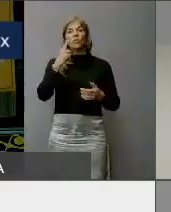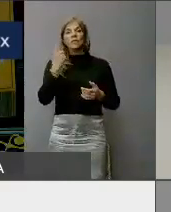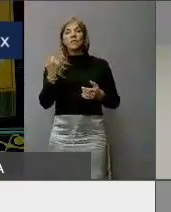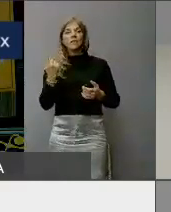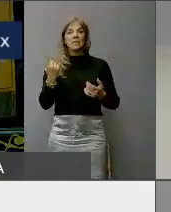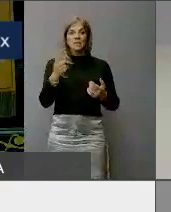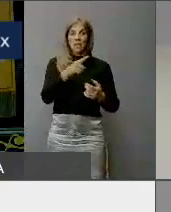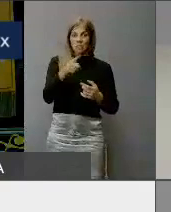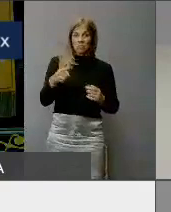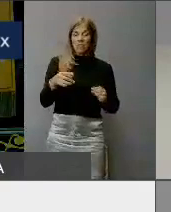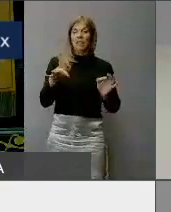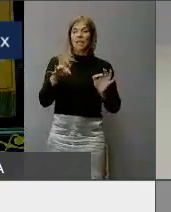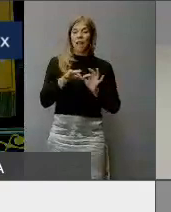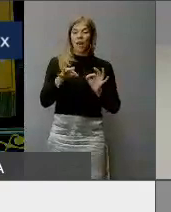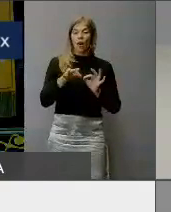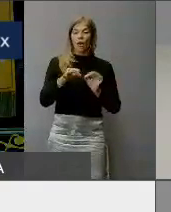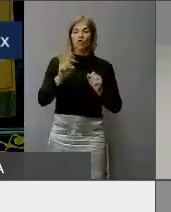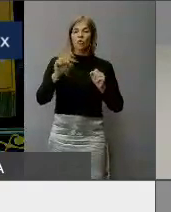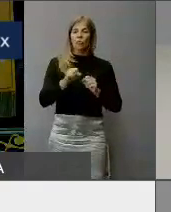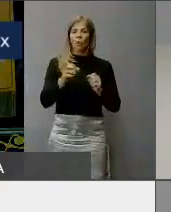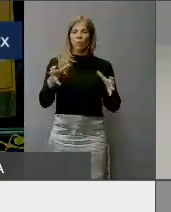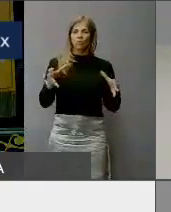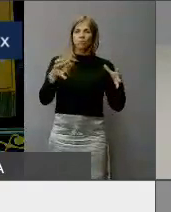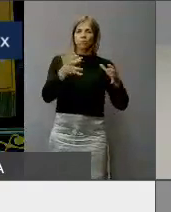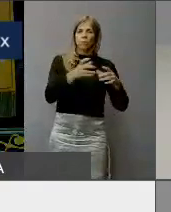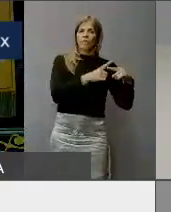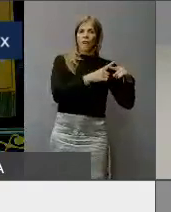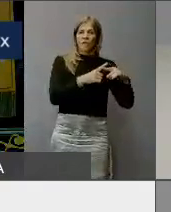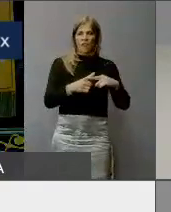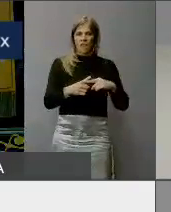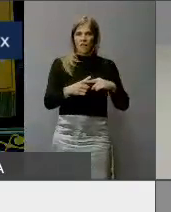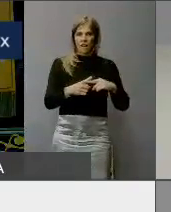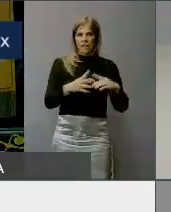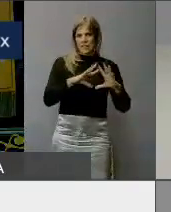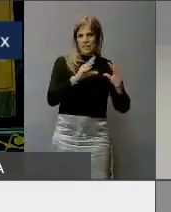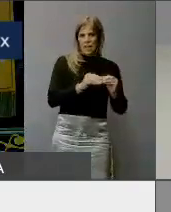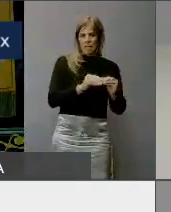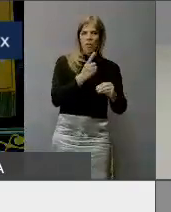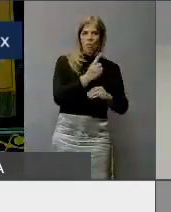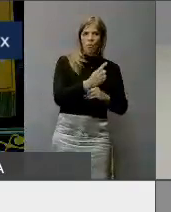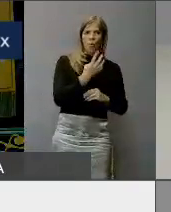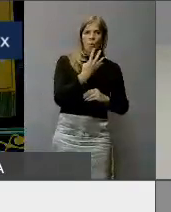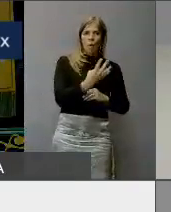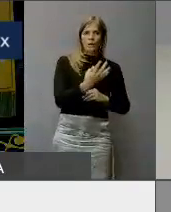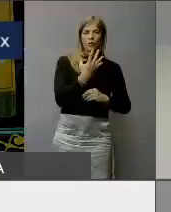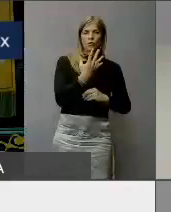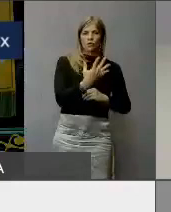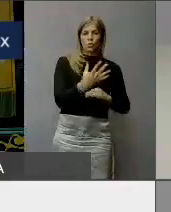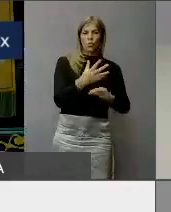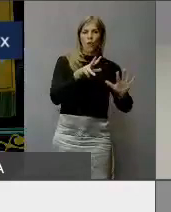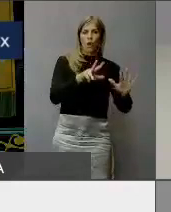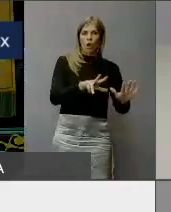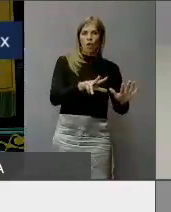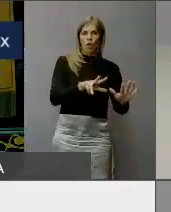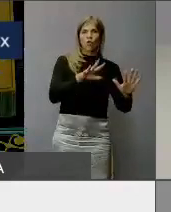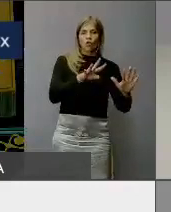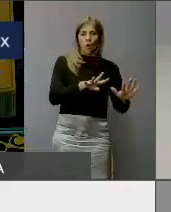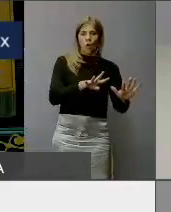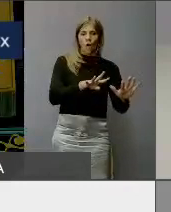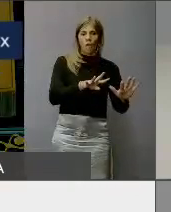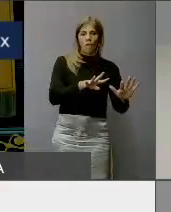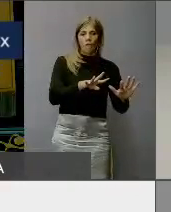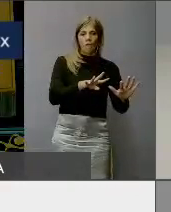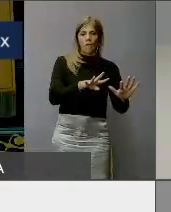votare quelli con parere favorevole della giunta numeri 1 4 5 8 e 9